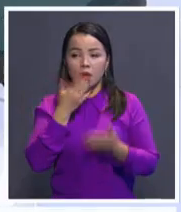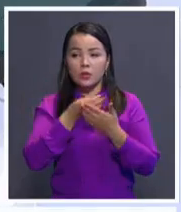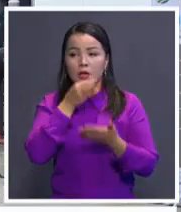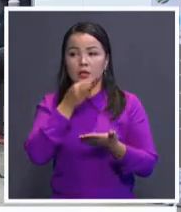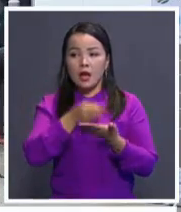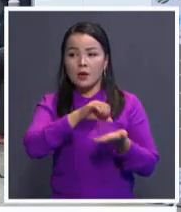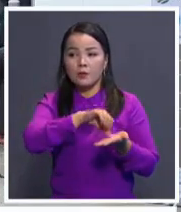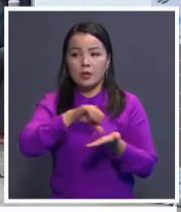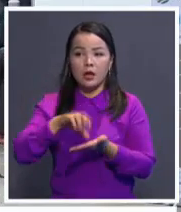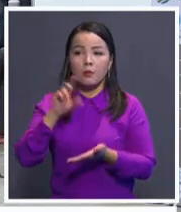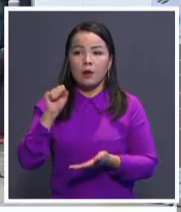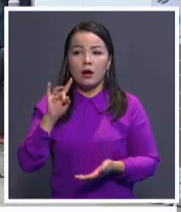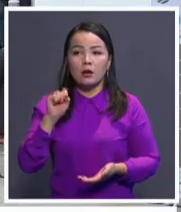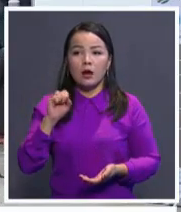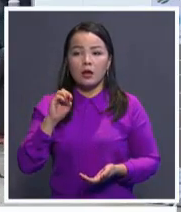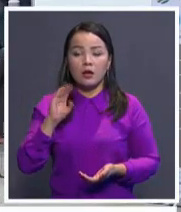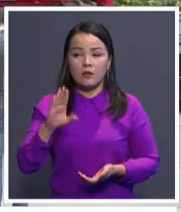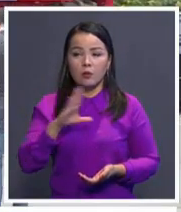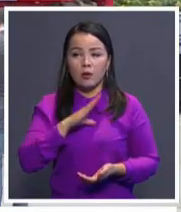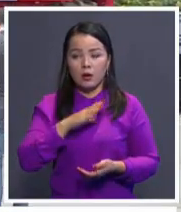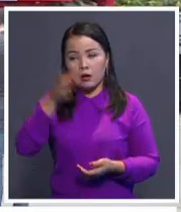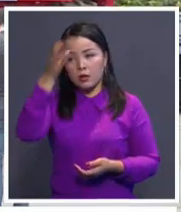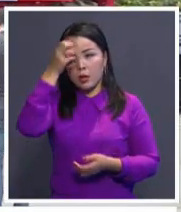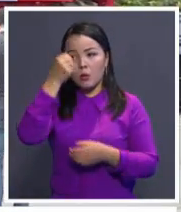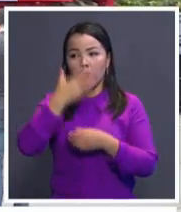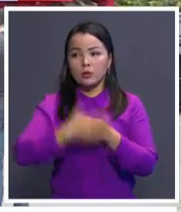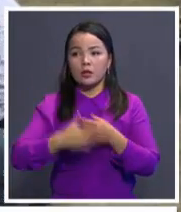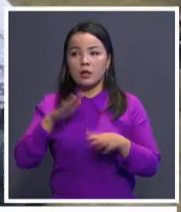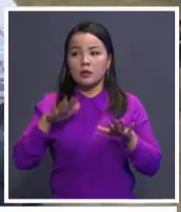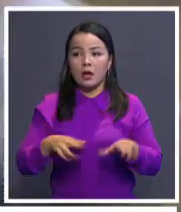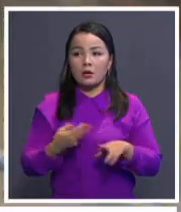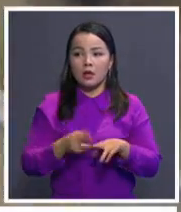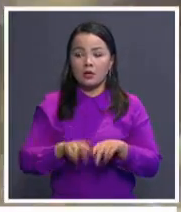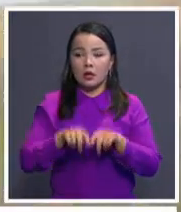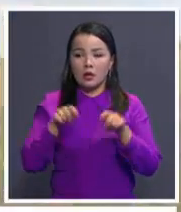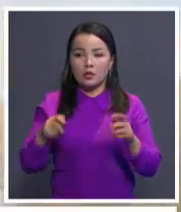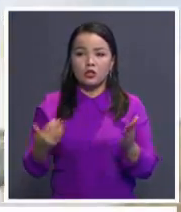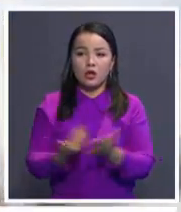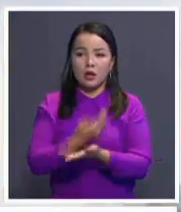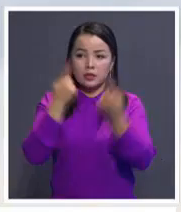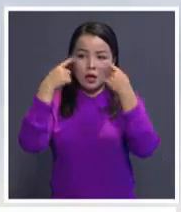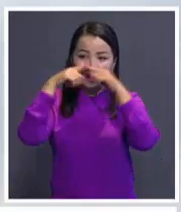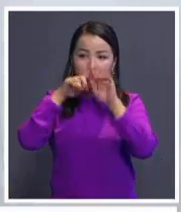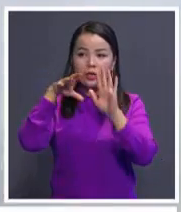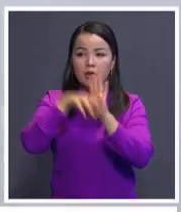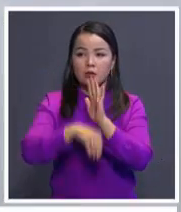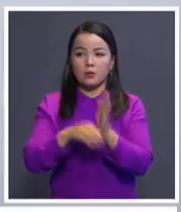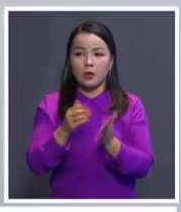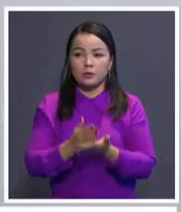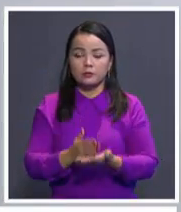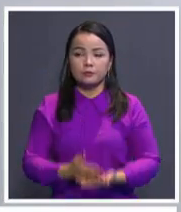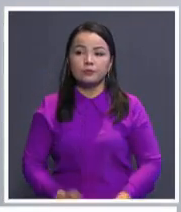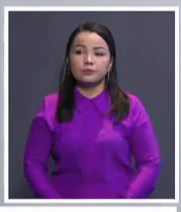жауапты мекемелердің бірі Бараев атындағы ғылыми орталық. Мұнда өнімділікті арттыратын жаңа технологиялар енгізілген.